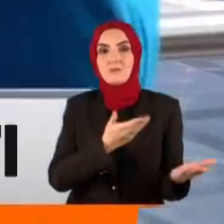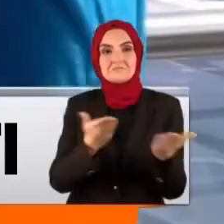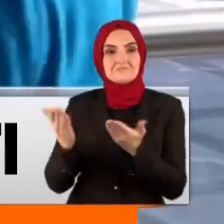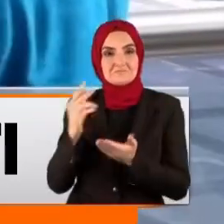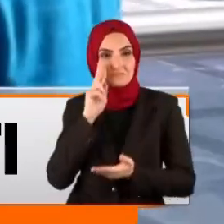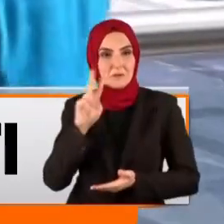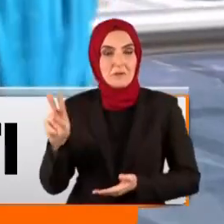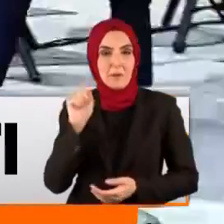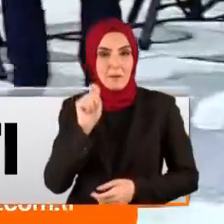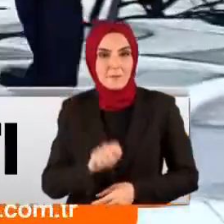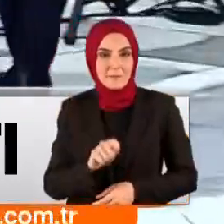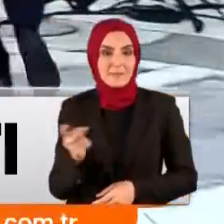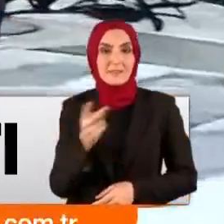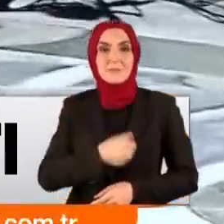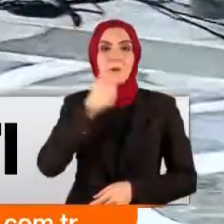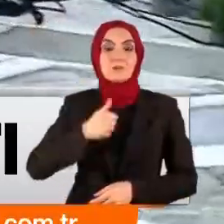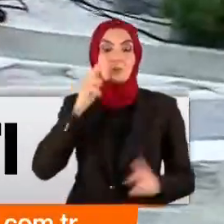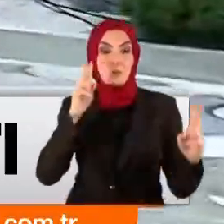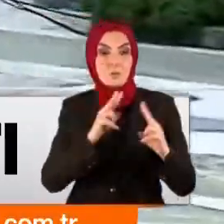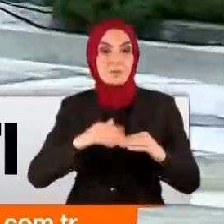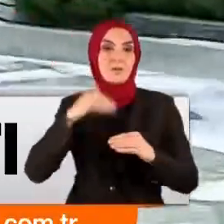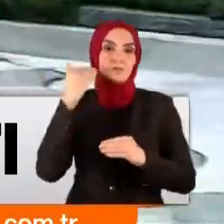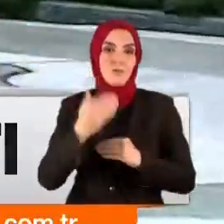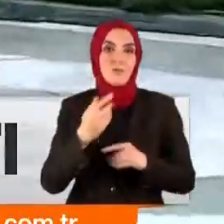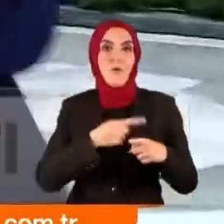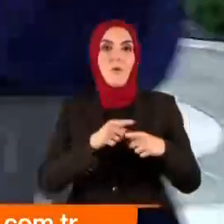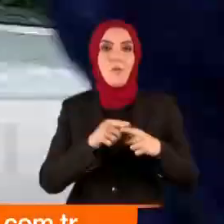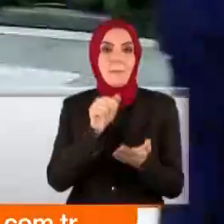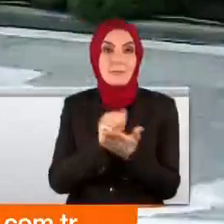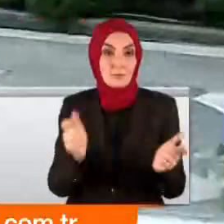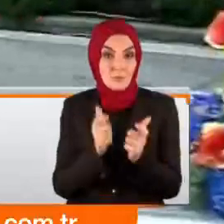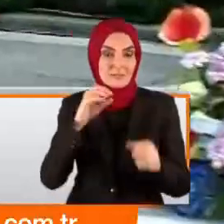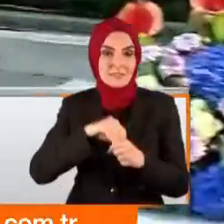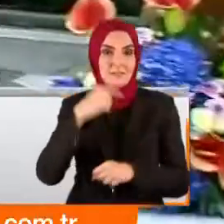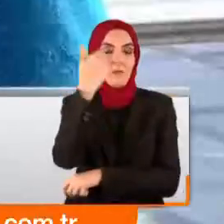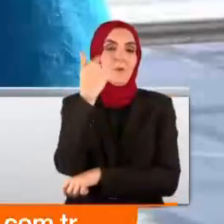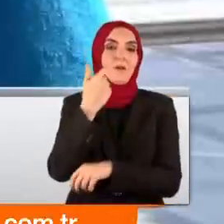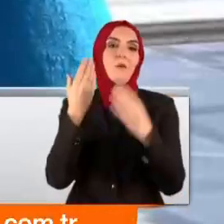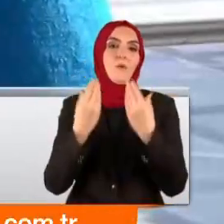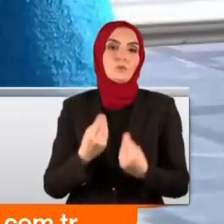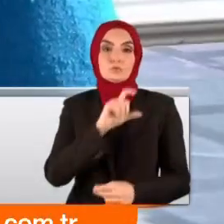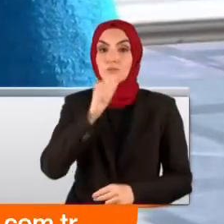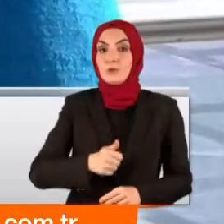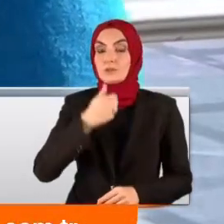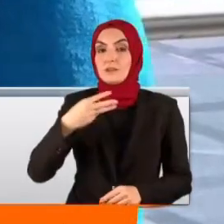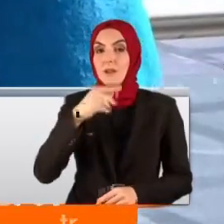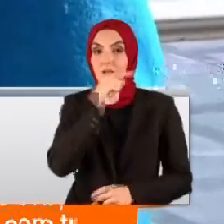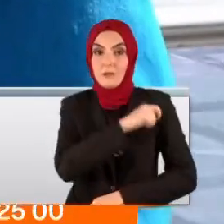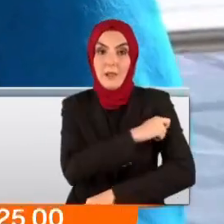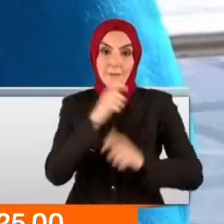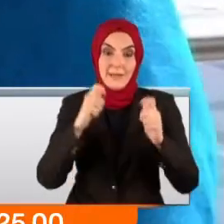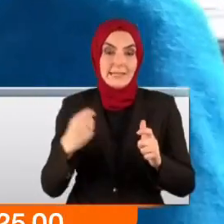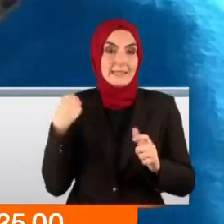İki lider görüşmenin ardından ortak basın toplantısı için kameralar karşısındaydı. Cumhurbaşkanı Erdoğan, Almanya'da yeni